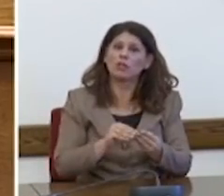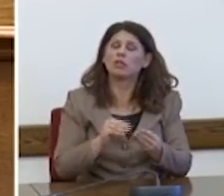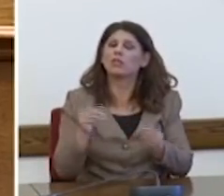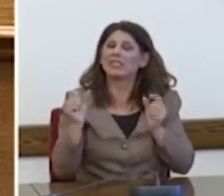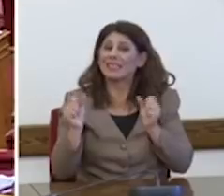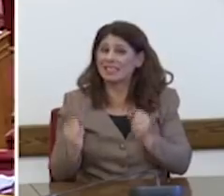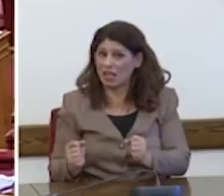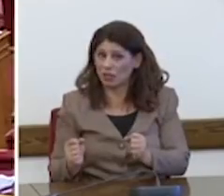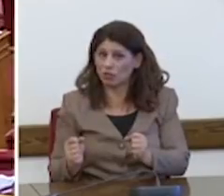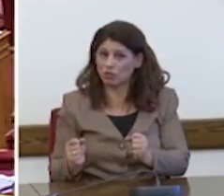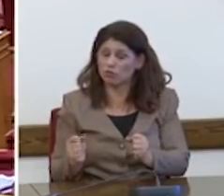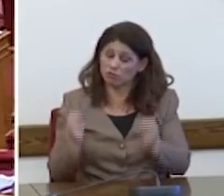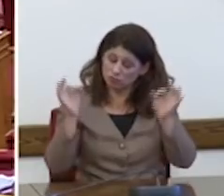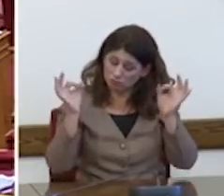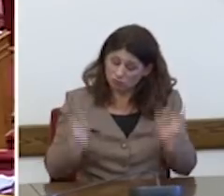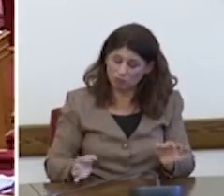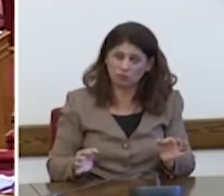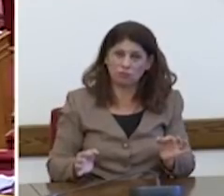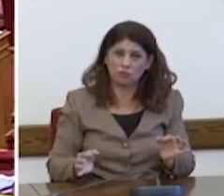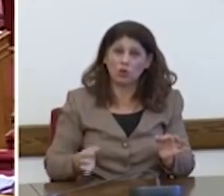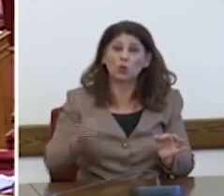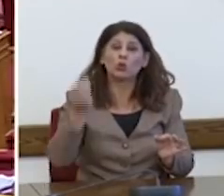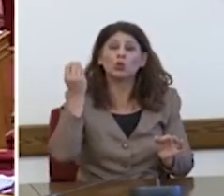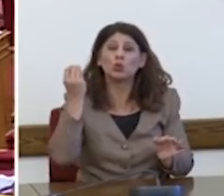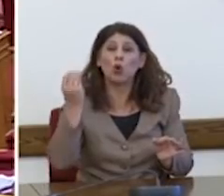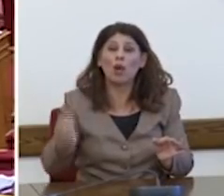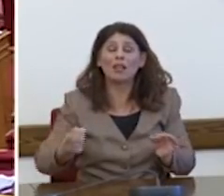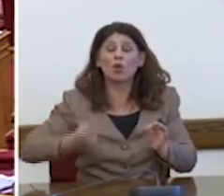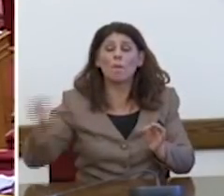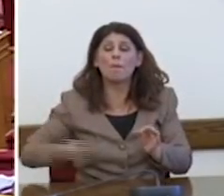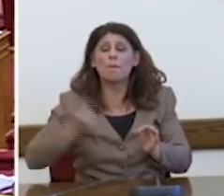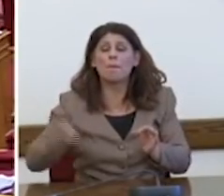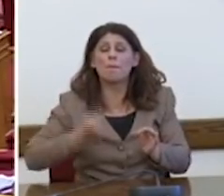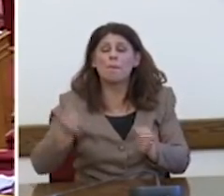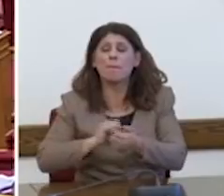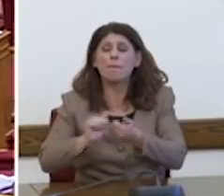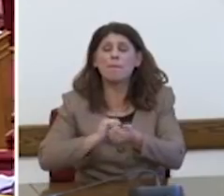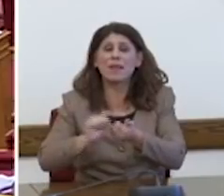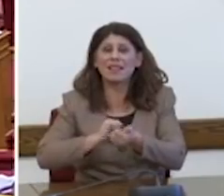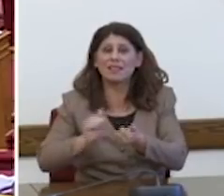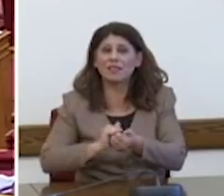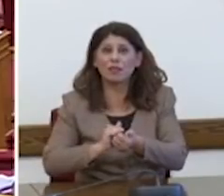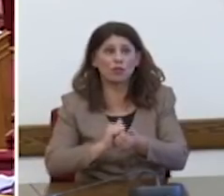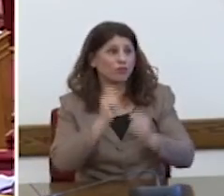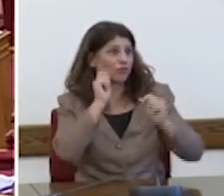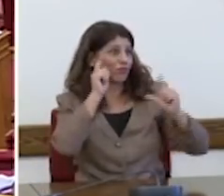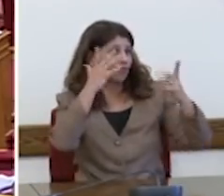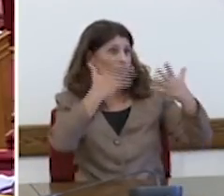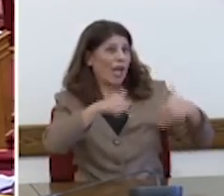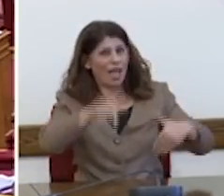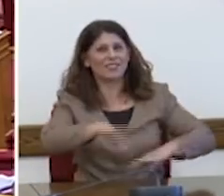στάση, κυριολεκτικά το καλύτερο πλυντήριο και ένθερμος θειασότης αυτής της